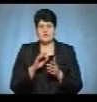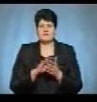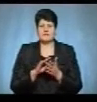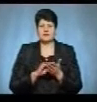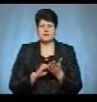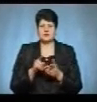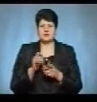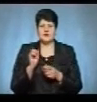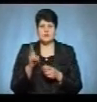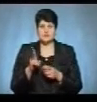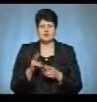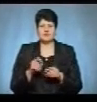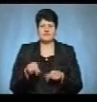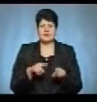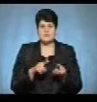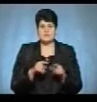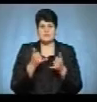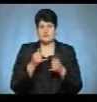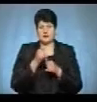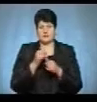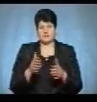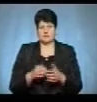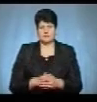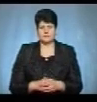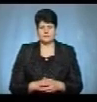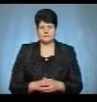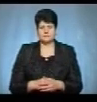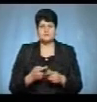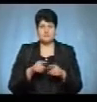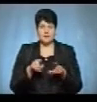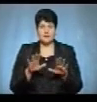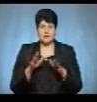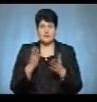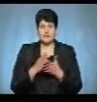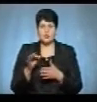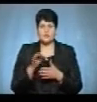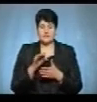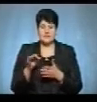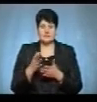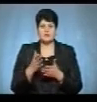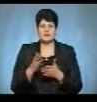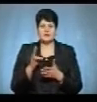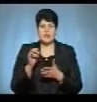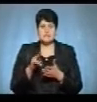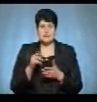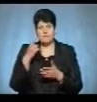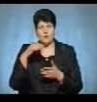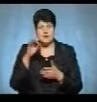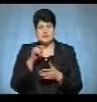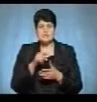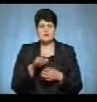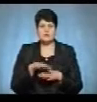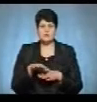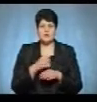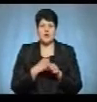те, що виселення закладу наразі неможливе. На даний момент є офіційна відповідь Нацполіції про те, що на